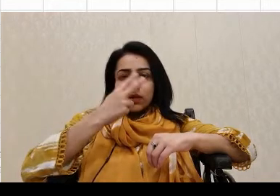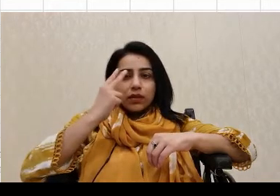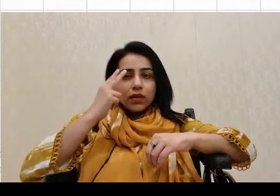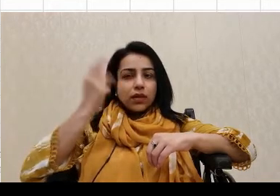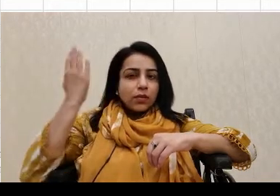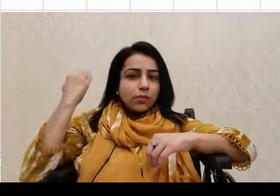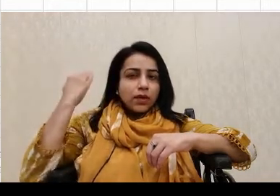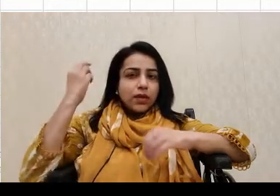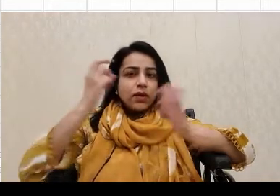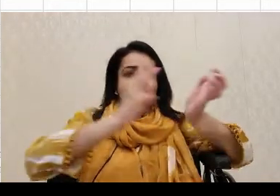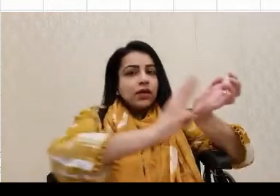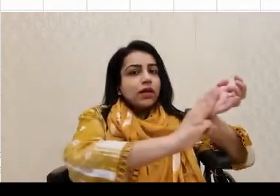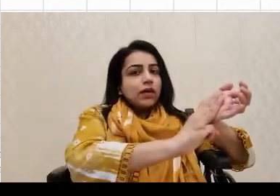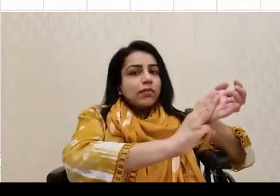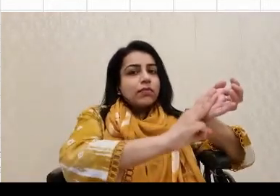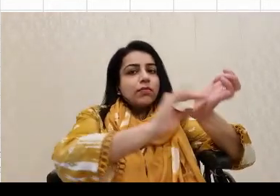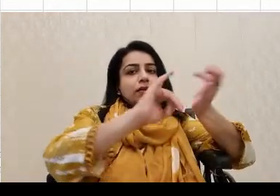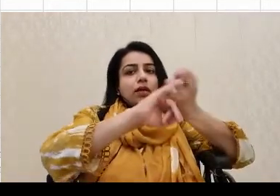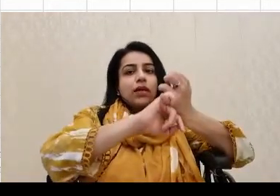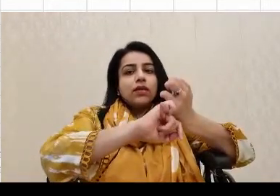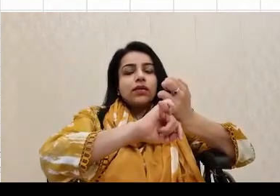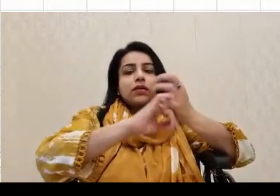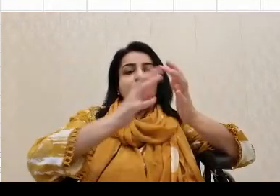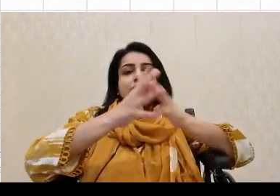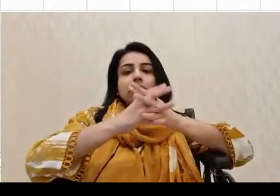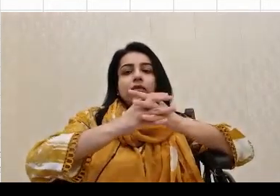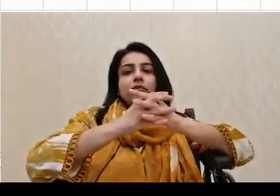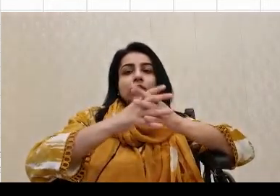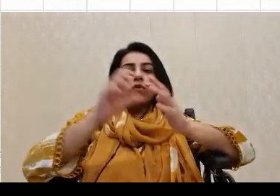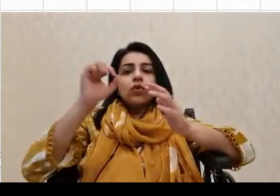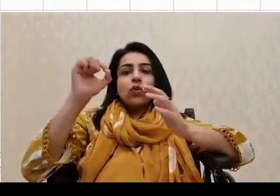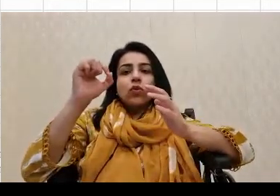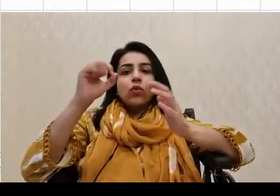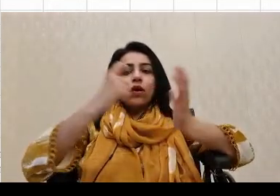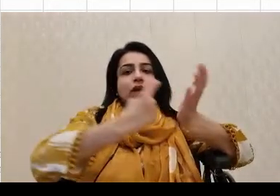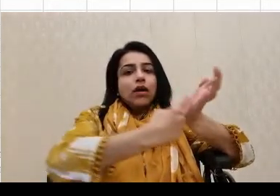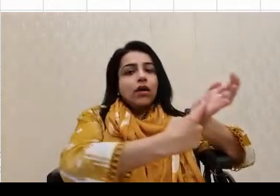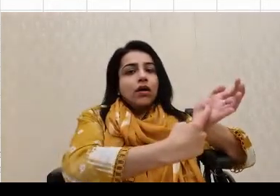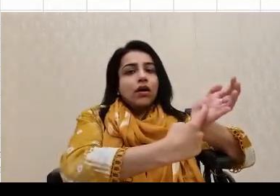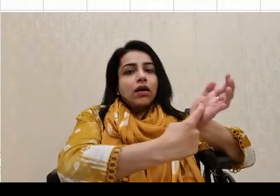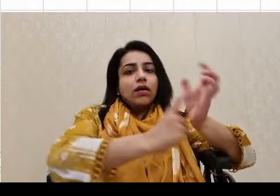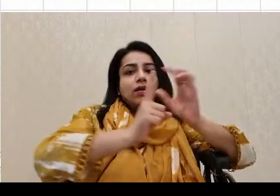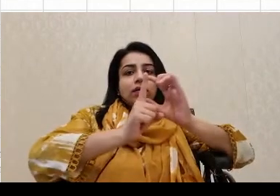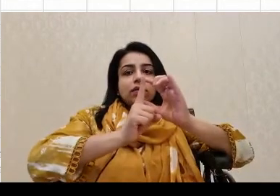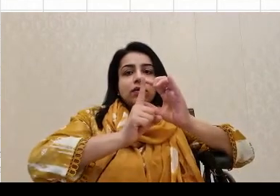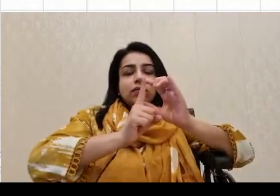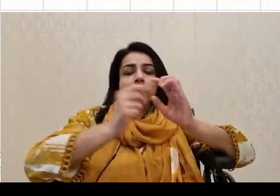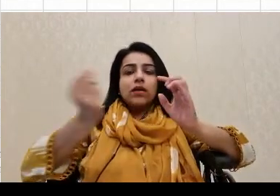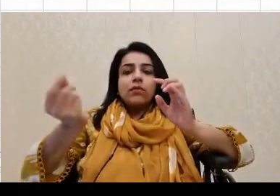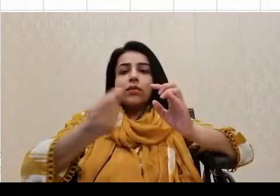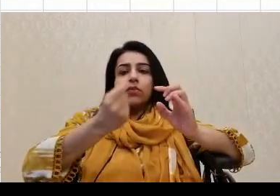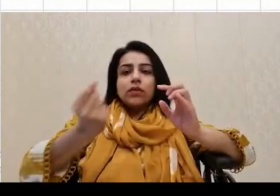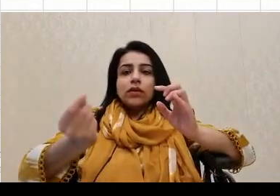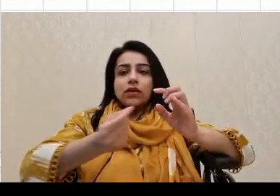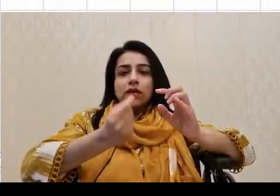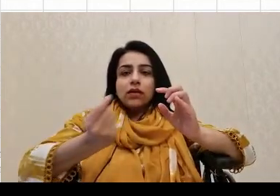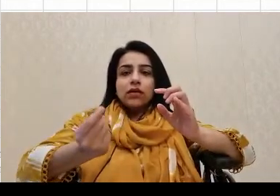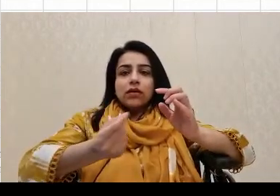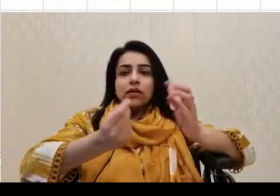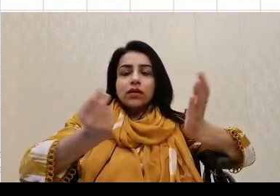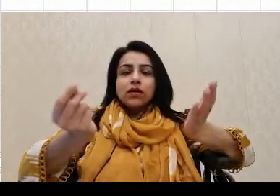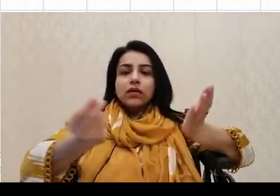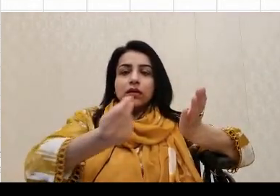जिस तरह से आपने देखा कि वर्ड जो है, एमएस वर्ड जो है, वो उसमें हमने अपनी जितनी